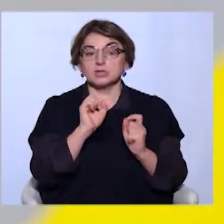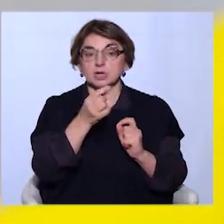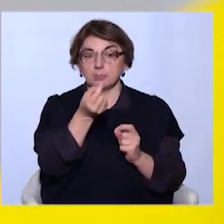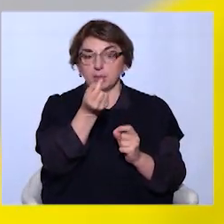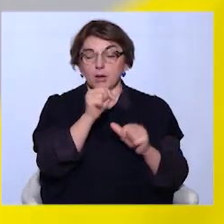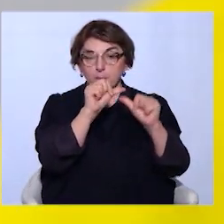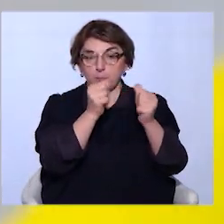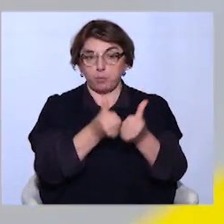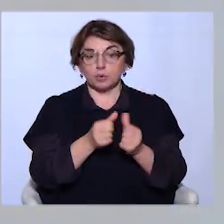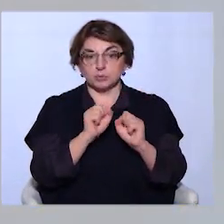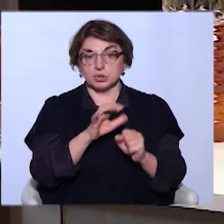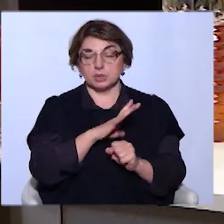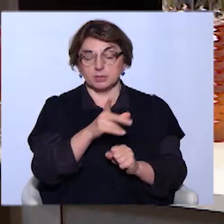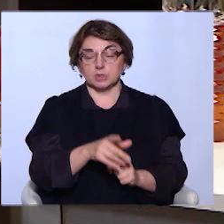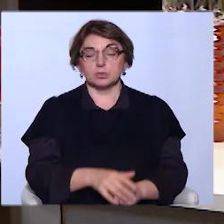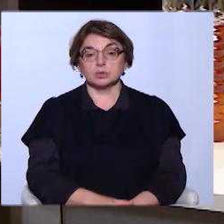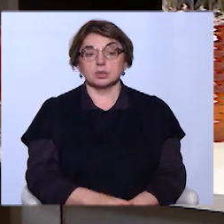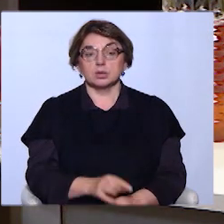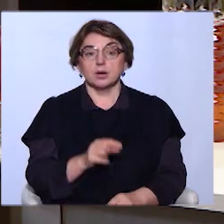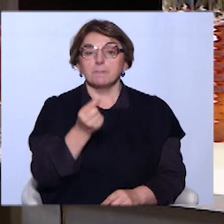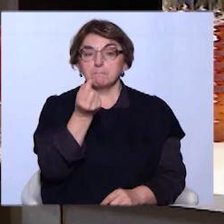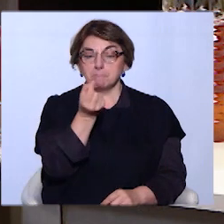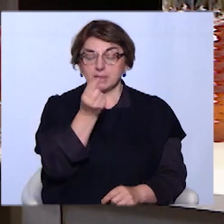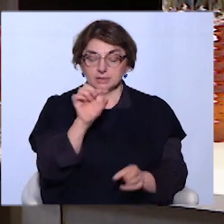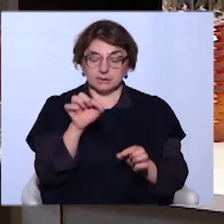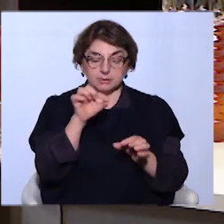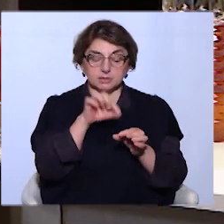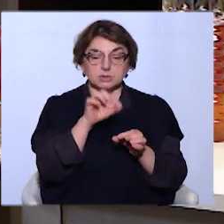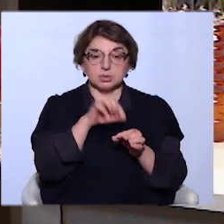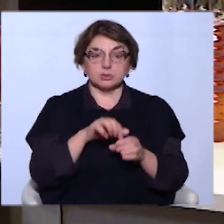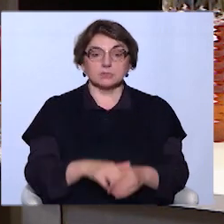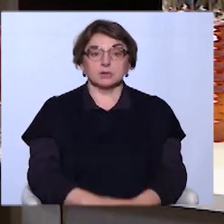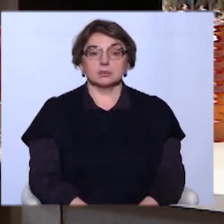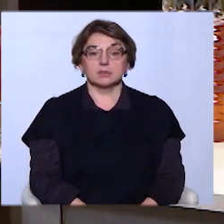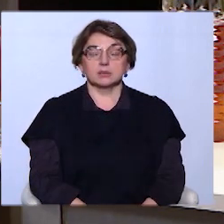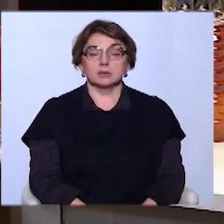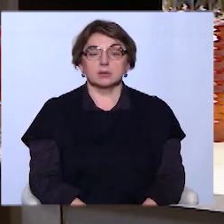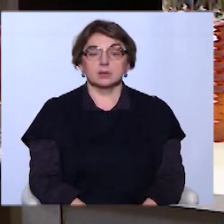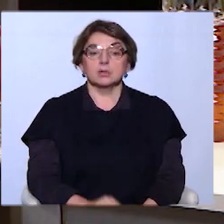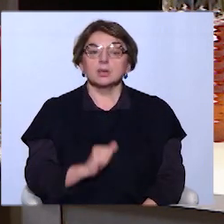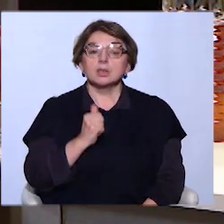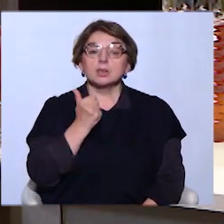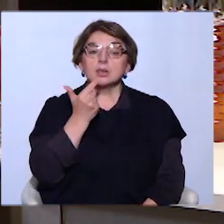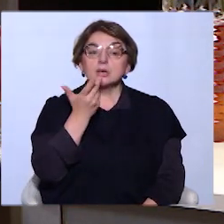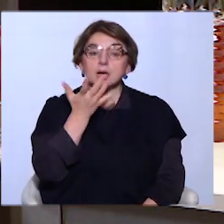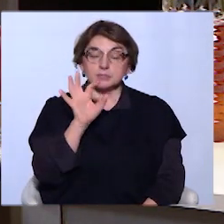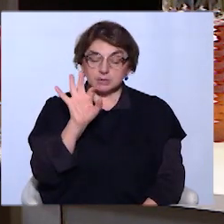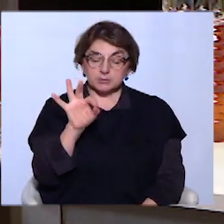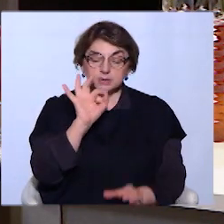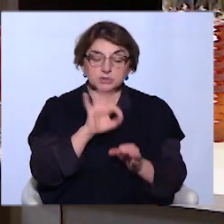ასეთი სახით არსებობდეს. თუთის პატარა ფირფიტები გვაქვს მოცემული. რამდენიმე მარცვალი